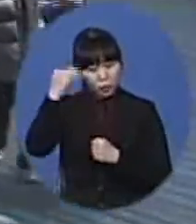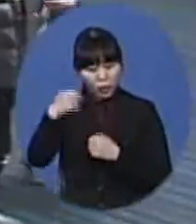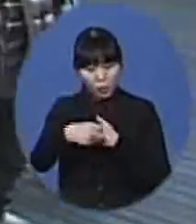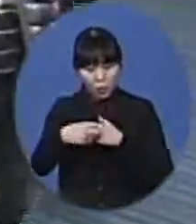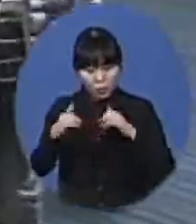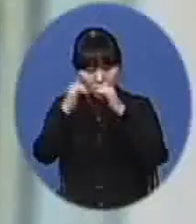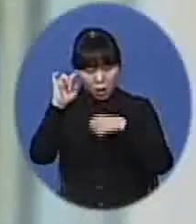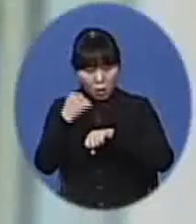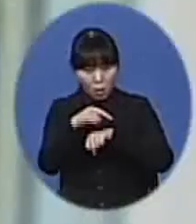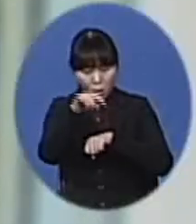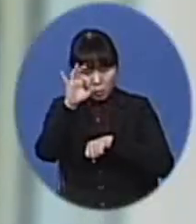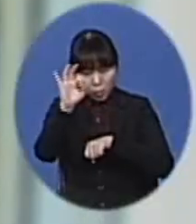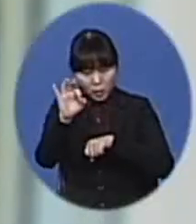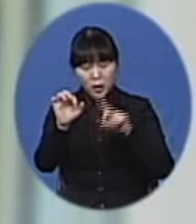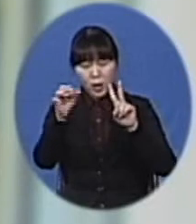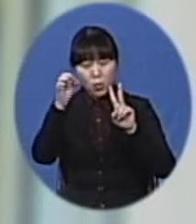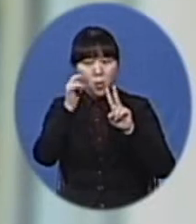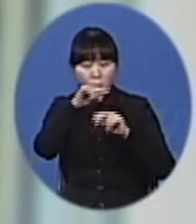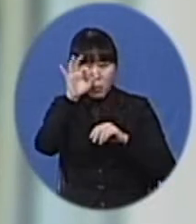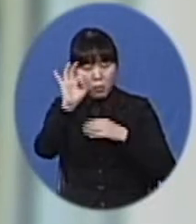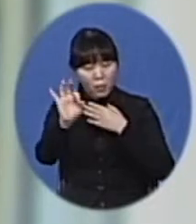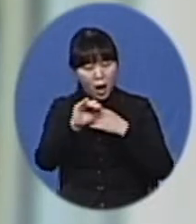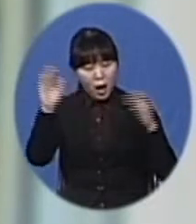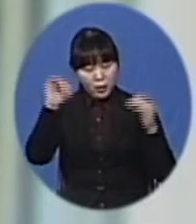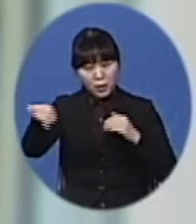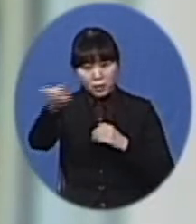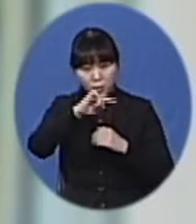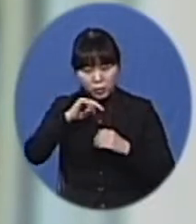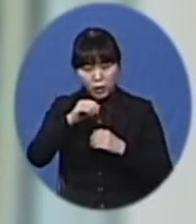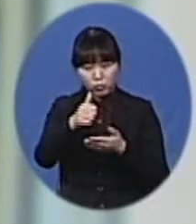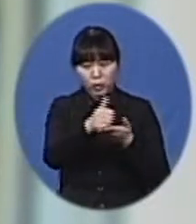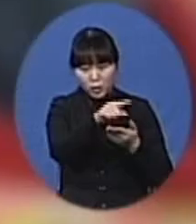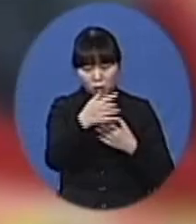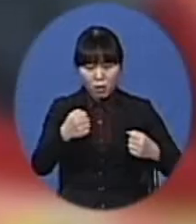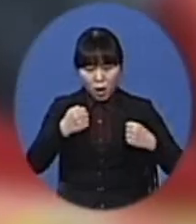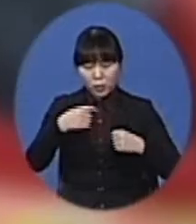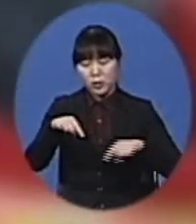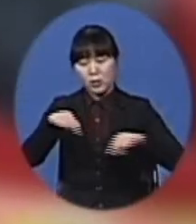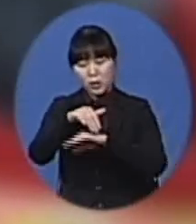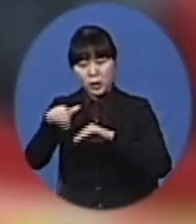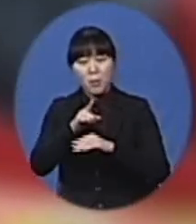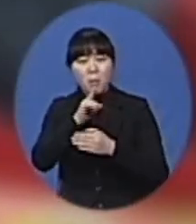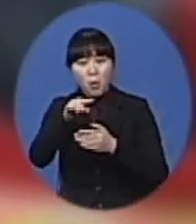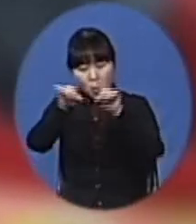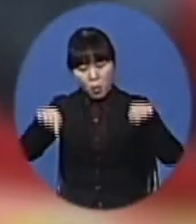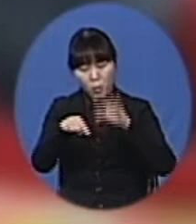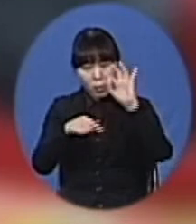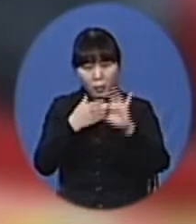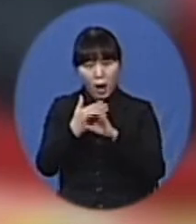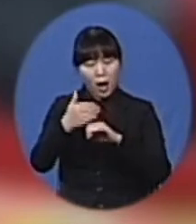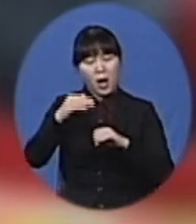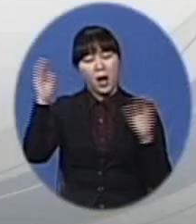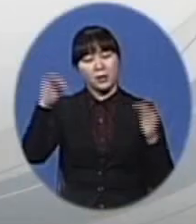한국보건사회연구원이 보건복지포럼 2월호에서 발표한 한국 아동의 주관적 웰빙 수준과 정책과제 보고서에 따르면